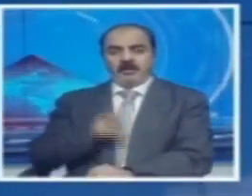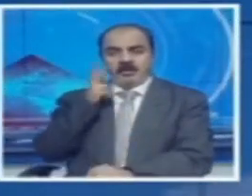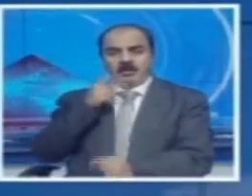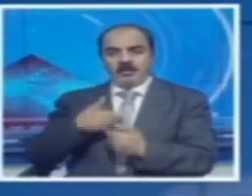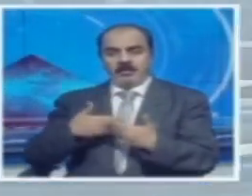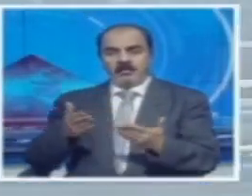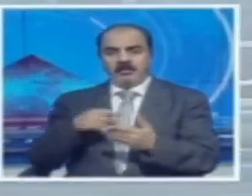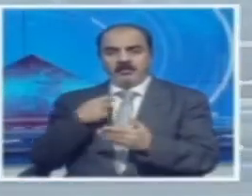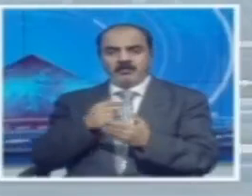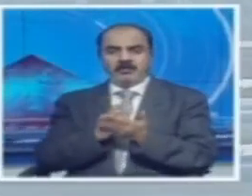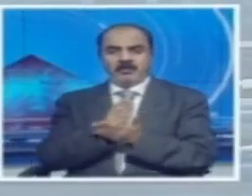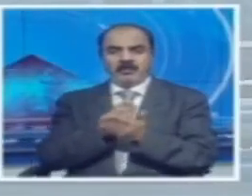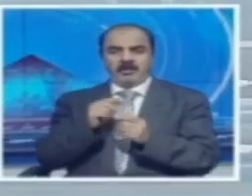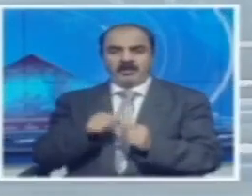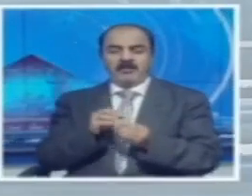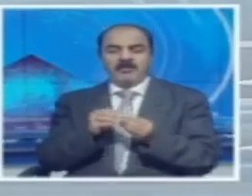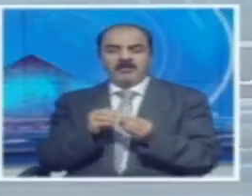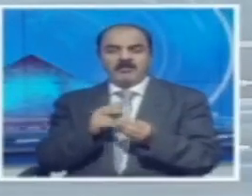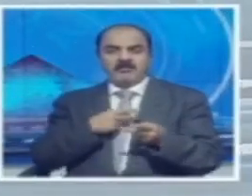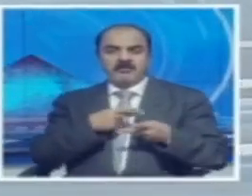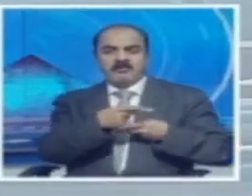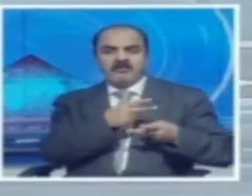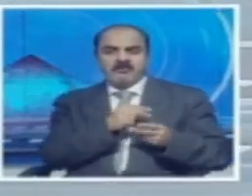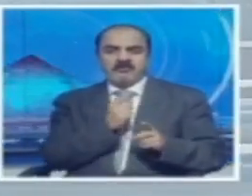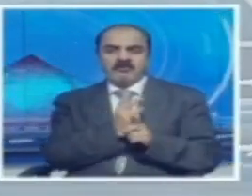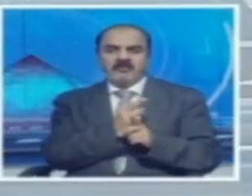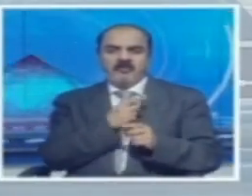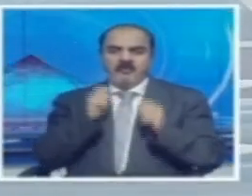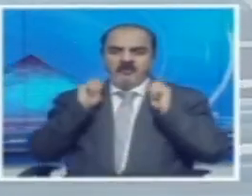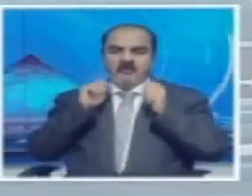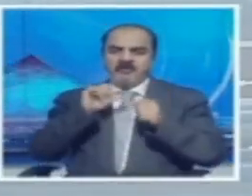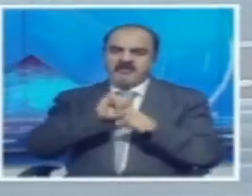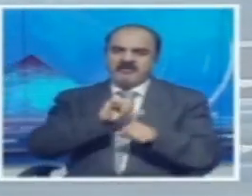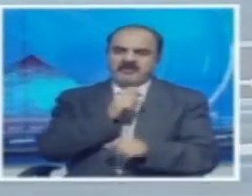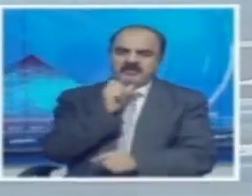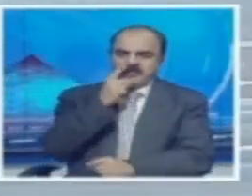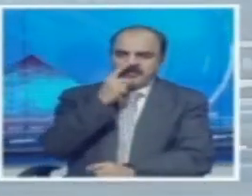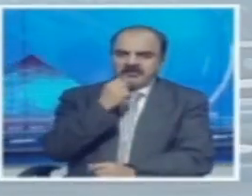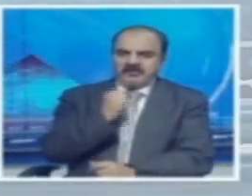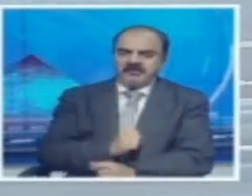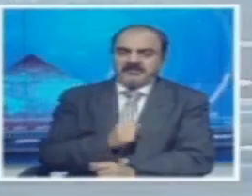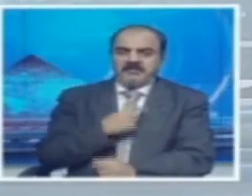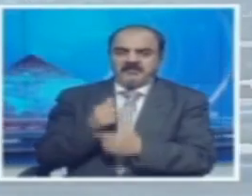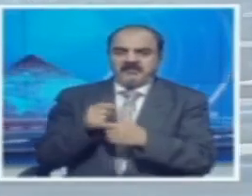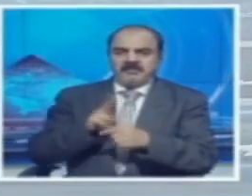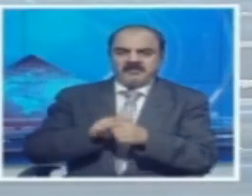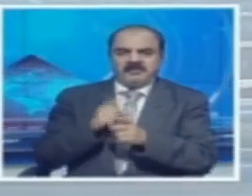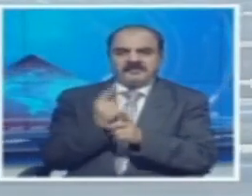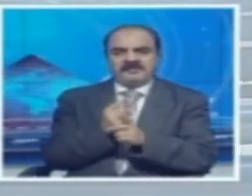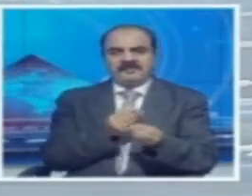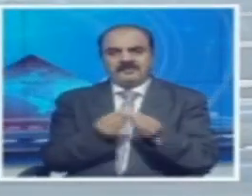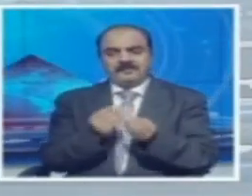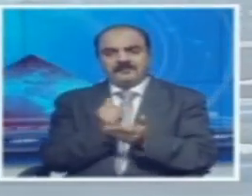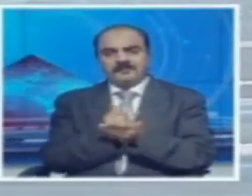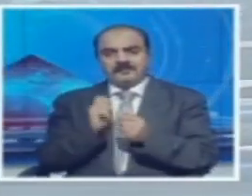وصرح المتحدث باسم وزارة الخارجية أن شكري استهل الزيارة بلقاء مع نظيره المغربي ناصر بوريطة، كما من